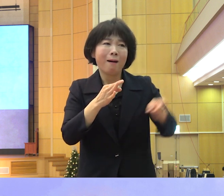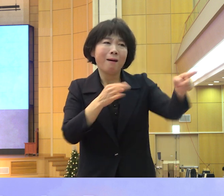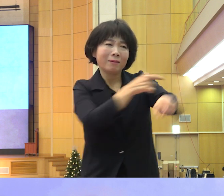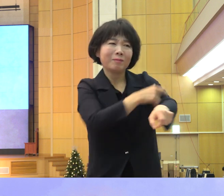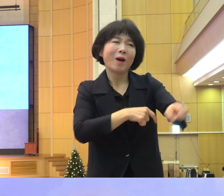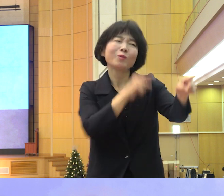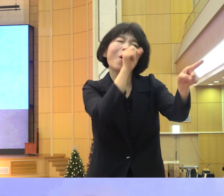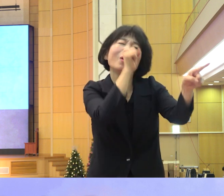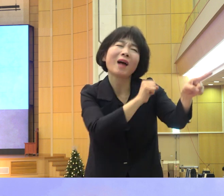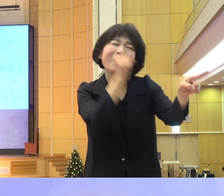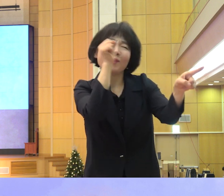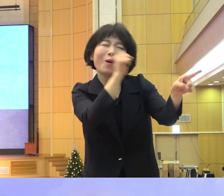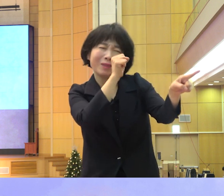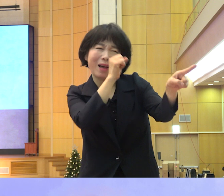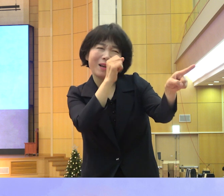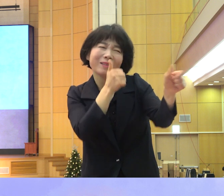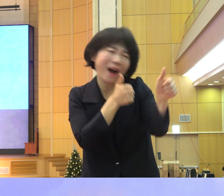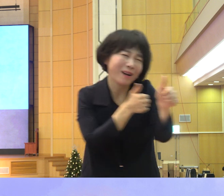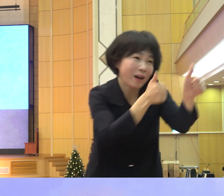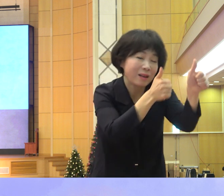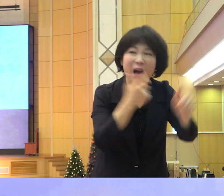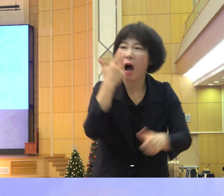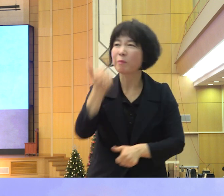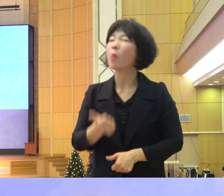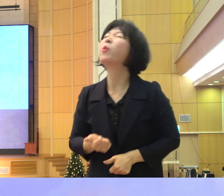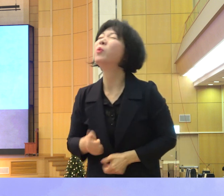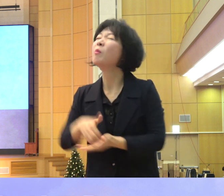가버렸어요. 이 아버지를 버리고.